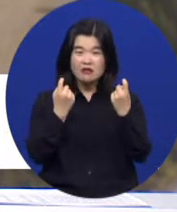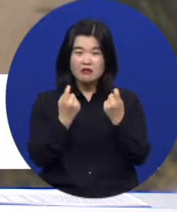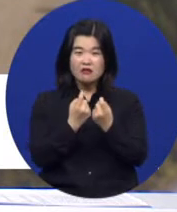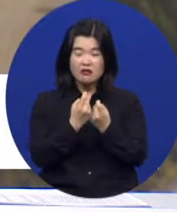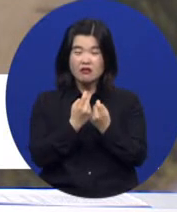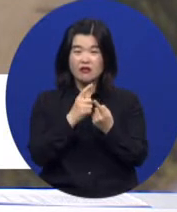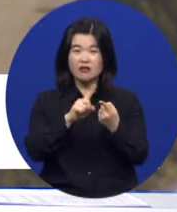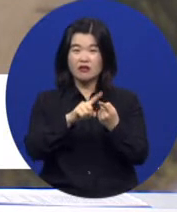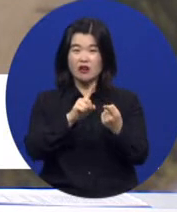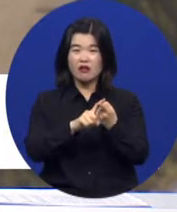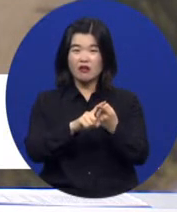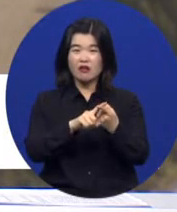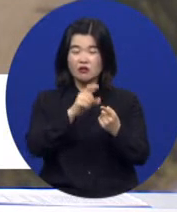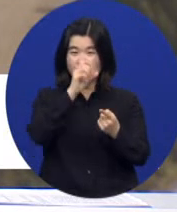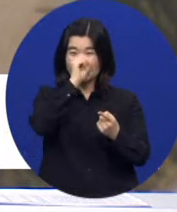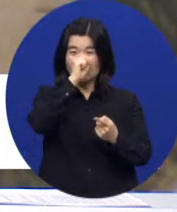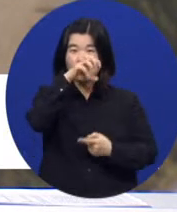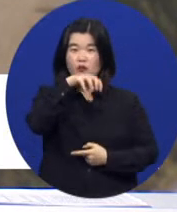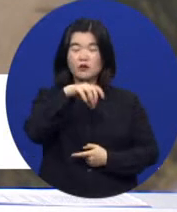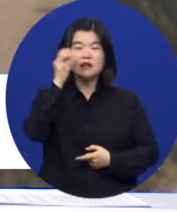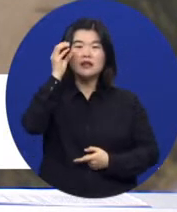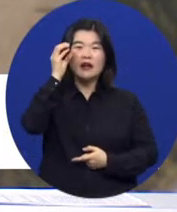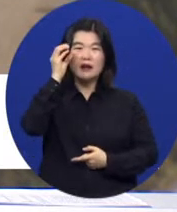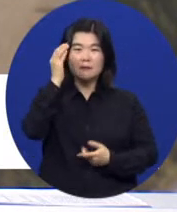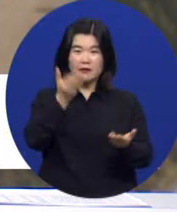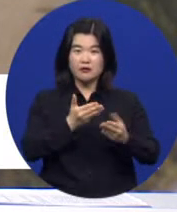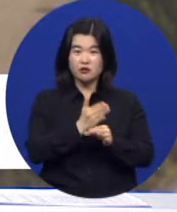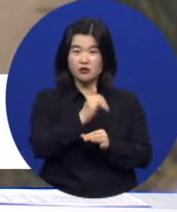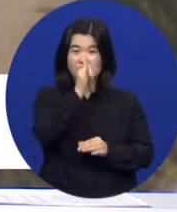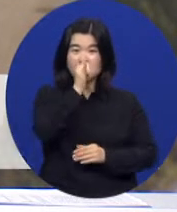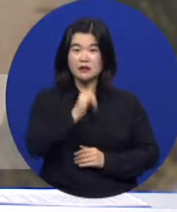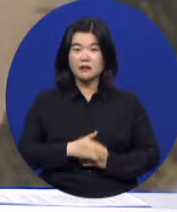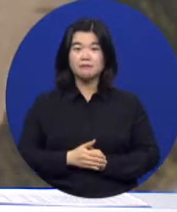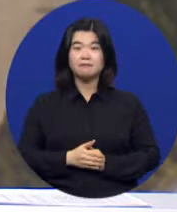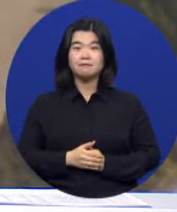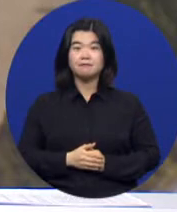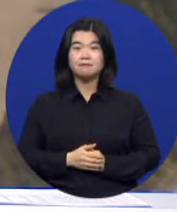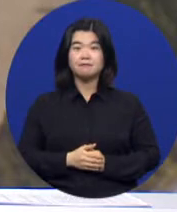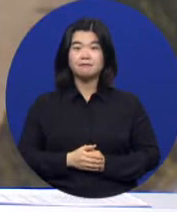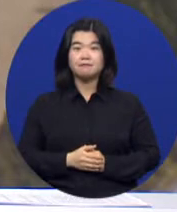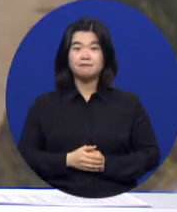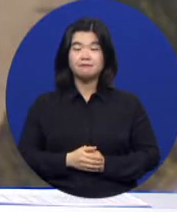교류의 거점 도시로 기대를 모으고 있습니다. 김항석 기자입니다.